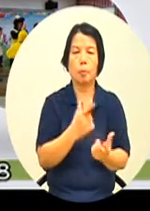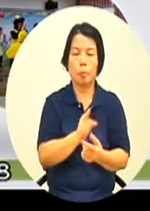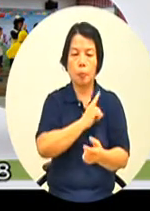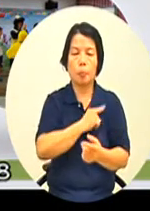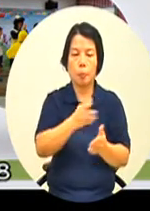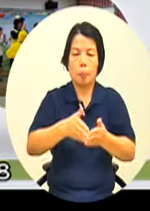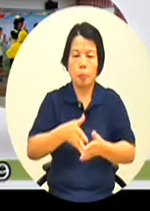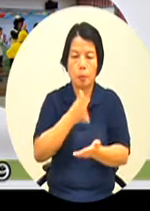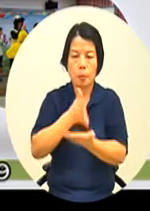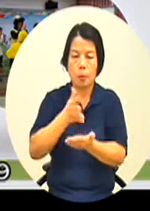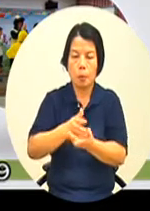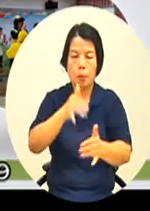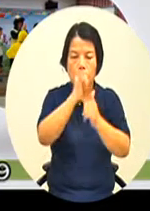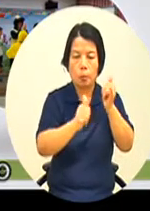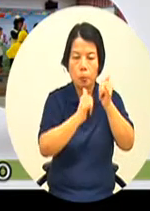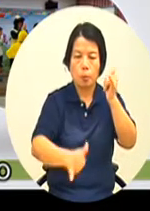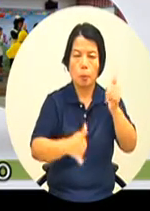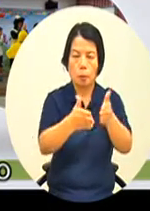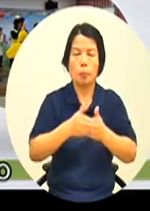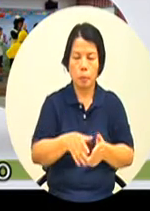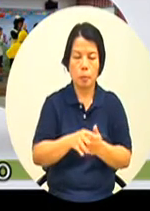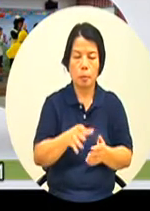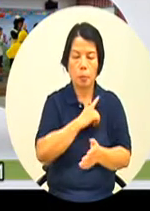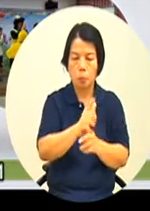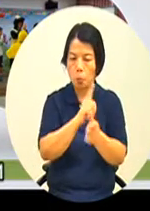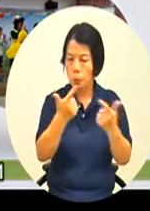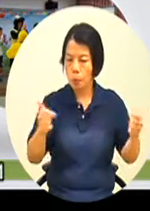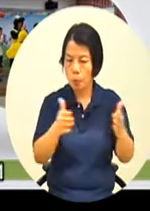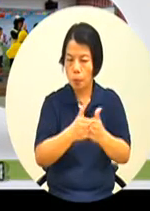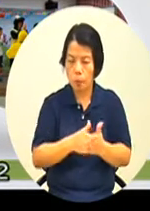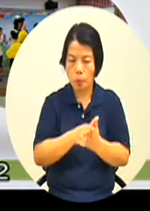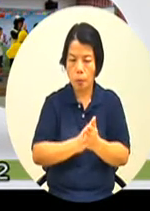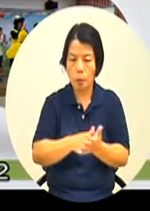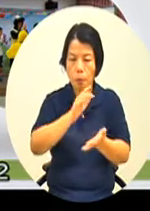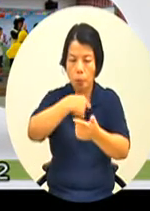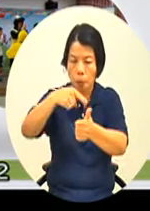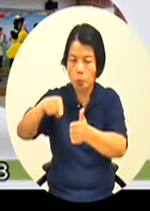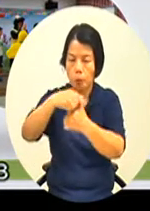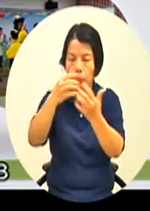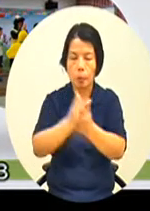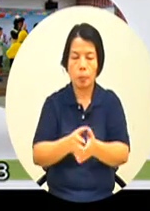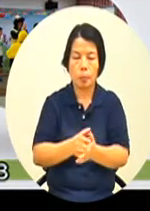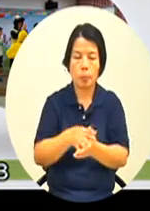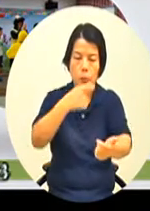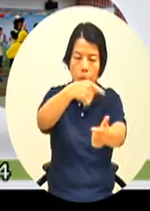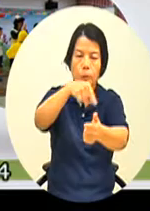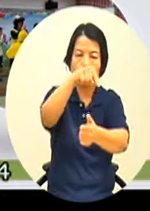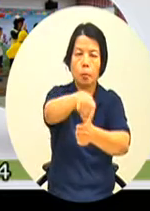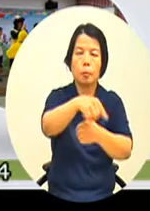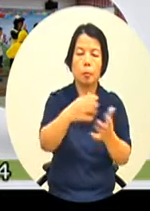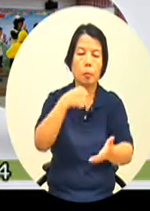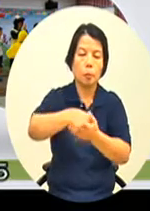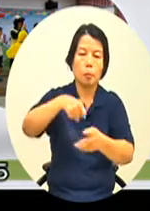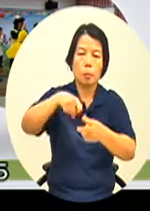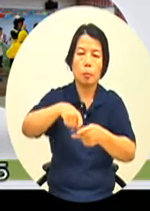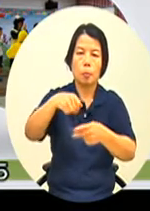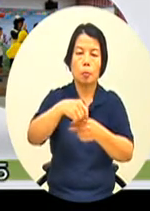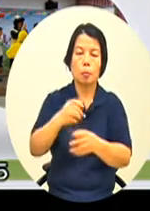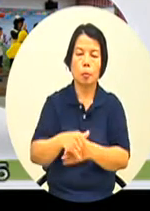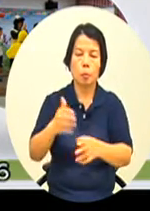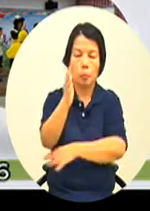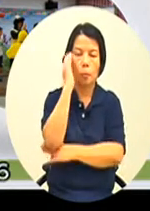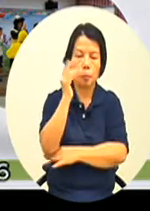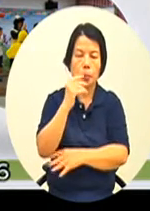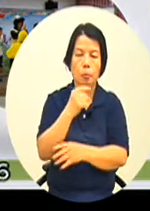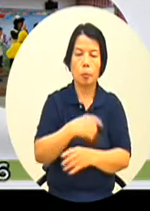的一个廉政故事师，将各种理念深入于这个当地另外由志工跟政风同仁来演出廉